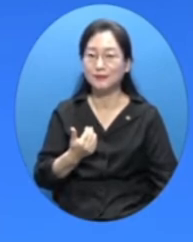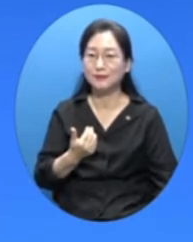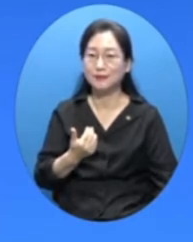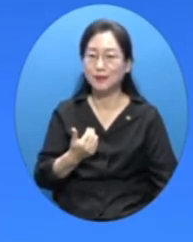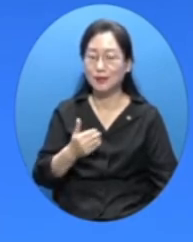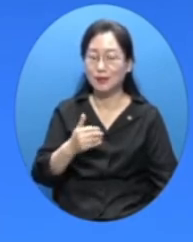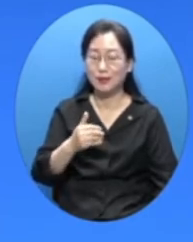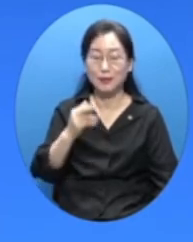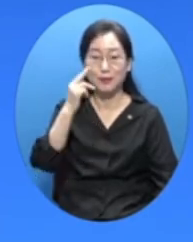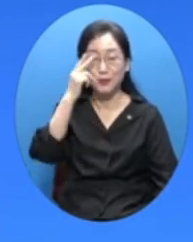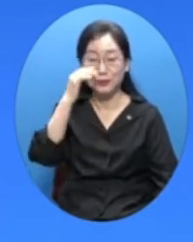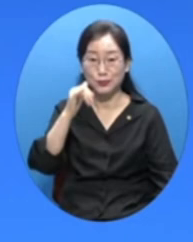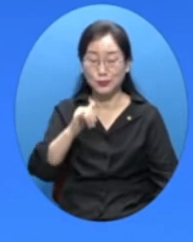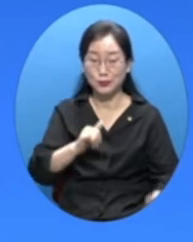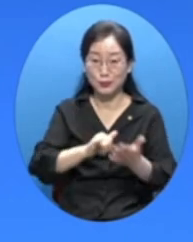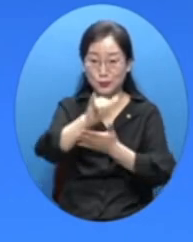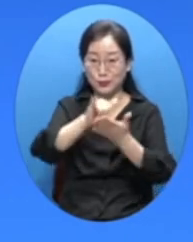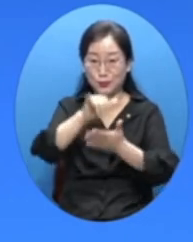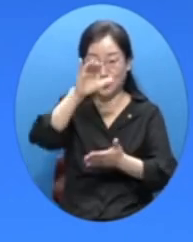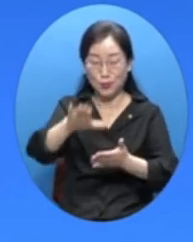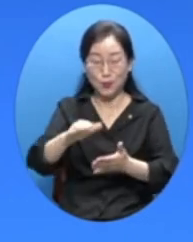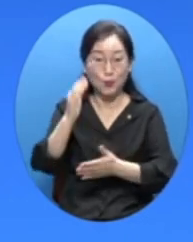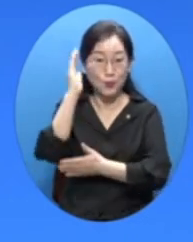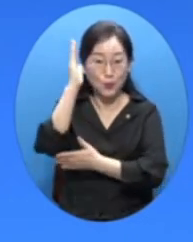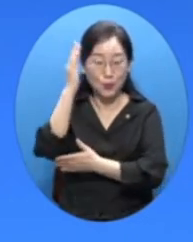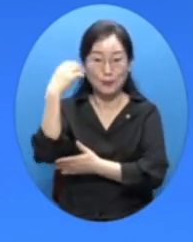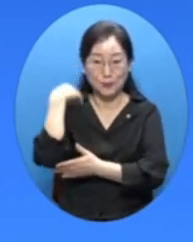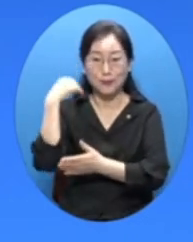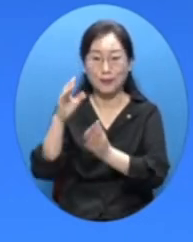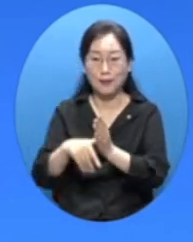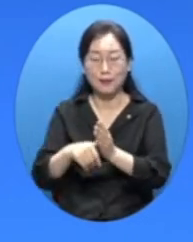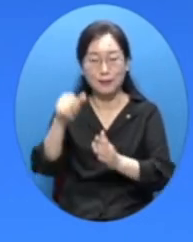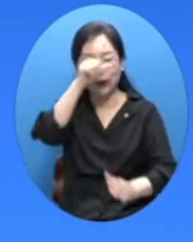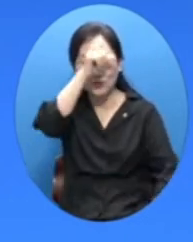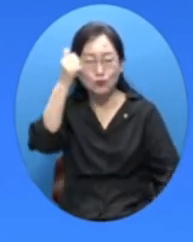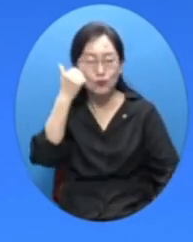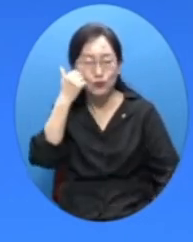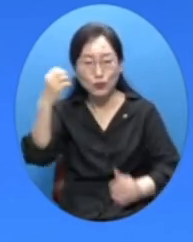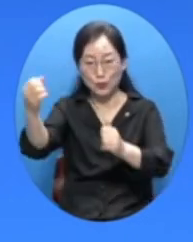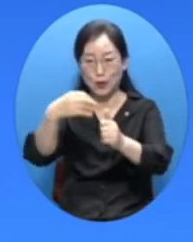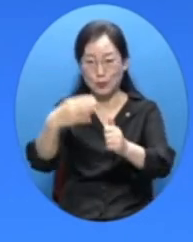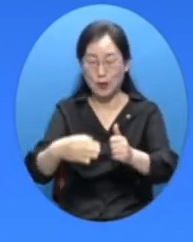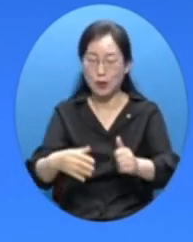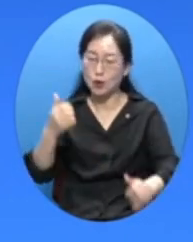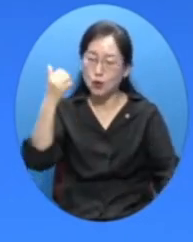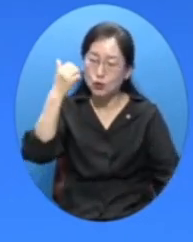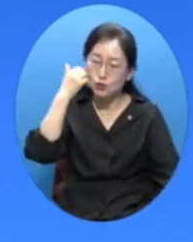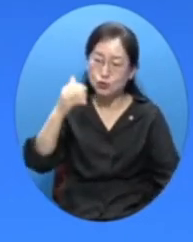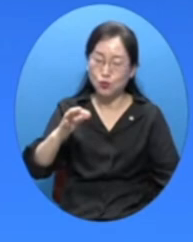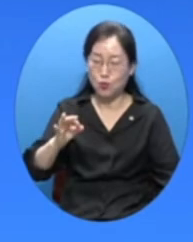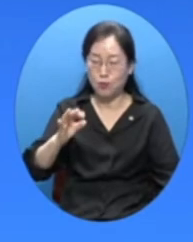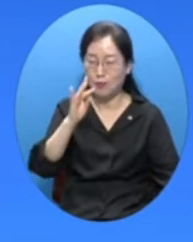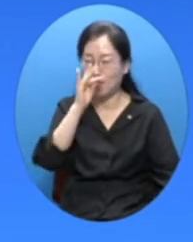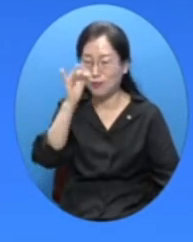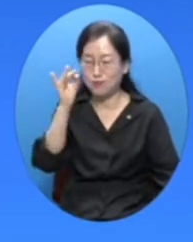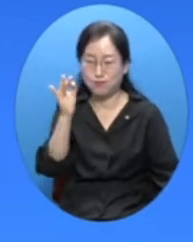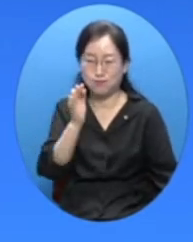미국에서 목회할 때 장로님에게 들은 얘기인데, 한국에 아주 돈이 어마어마하게 많은